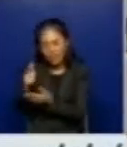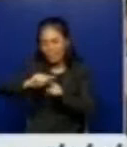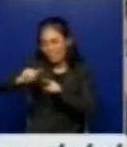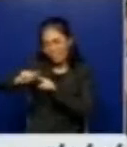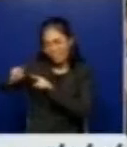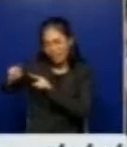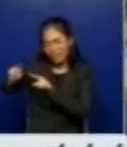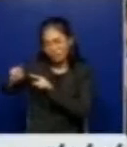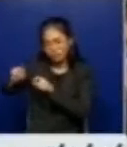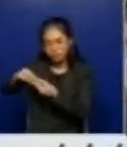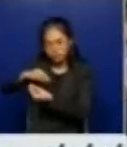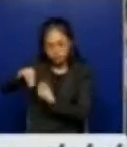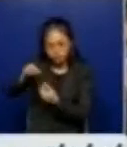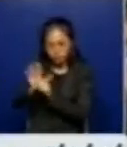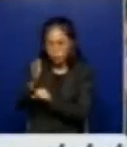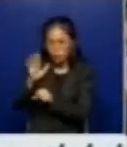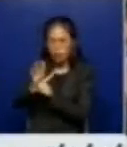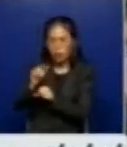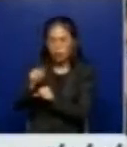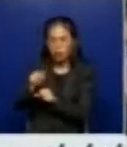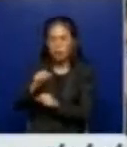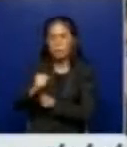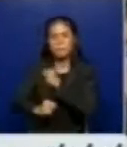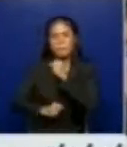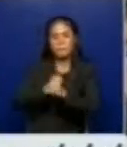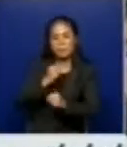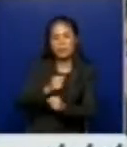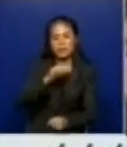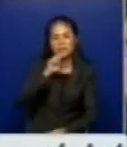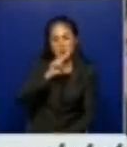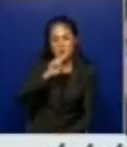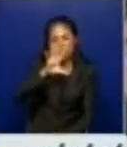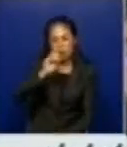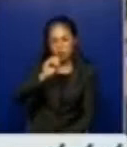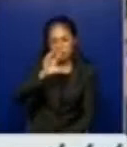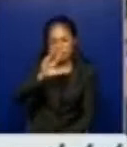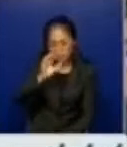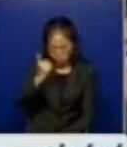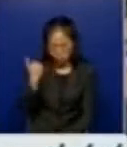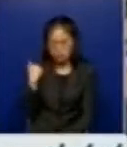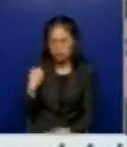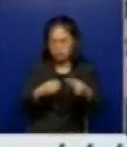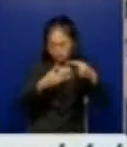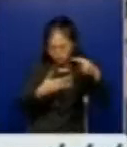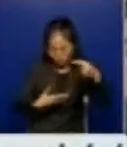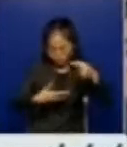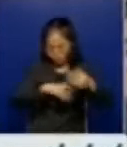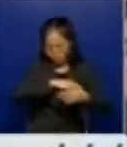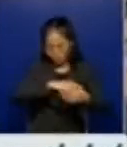นะครับซึ่งผมคิดว่ายังไงก็ตามปีนี้63เนี่ยยังมีรายการอีกหลายรายการที่ยังจ่าย